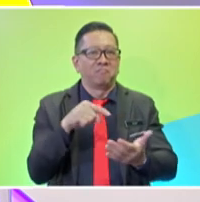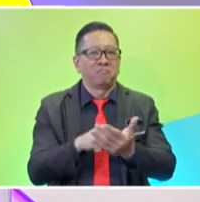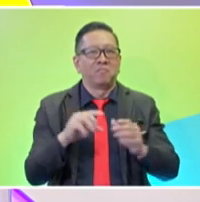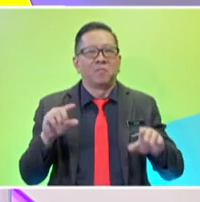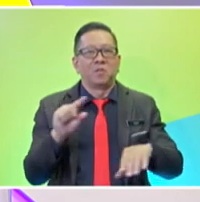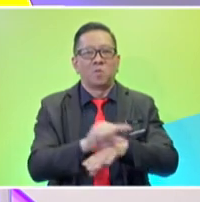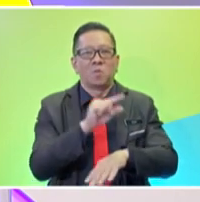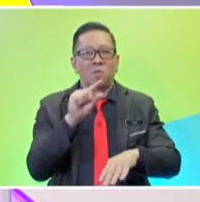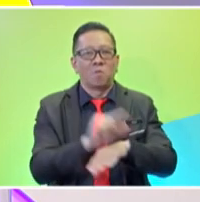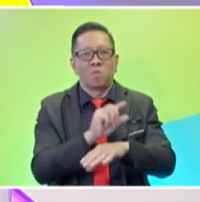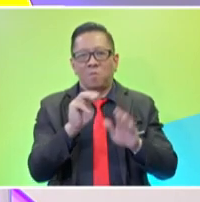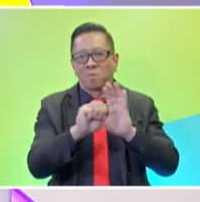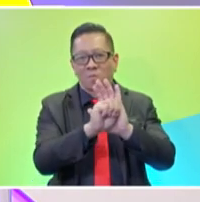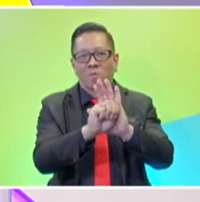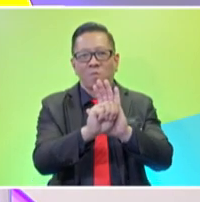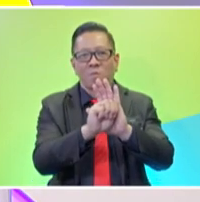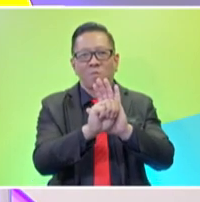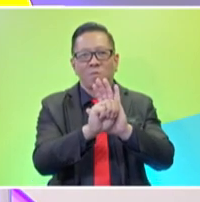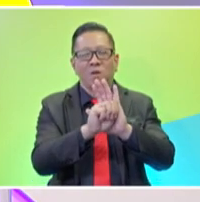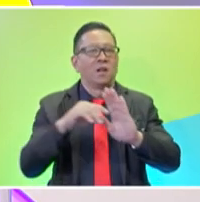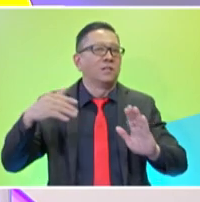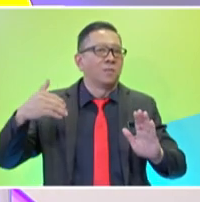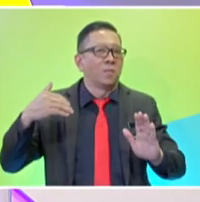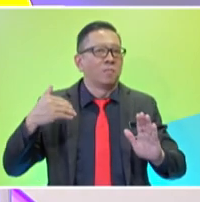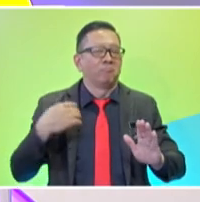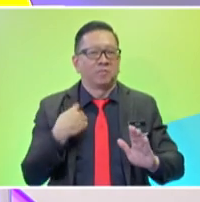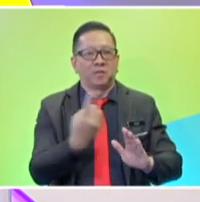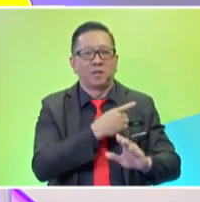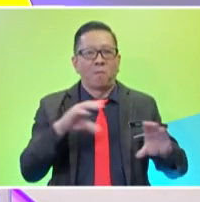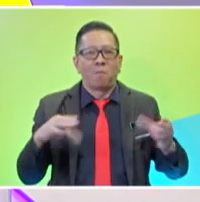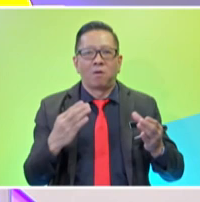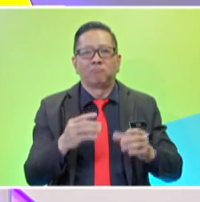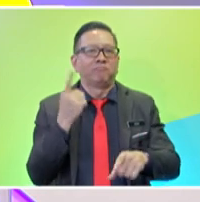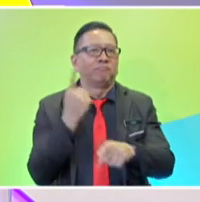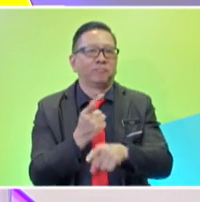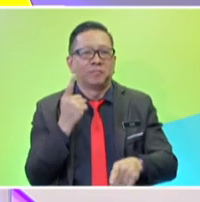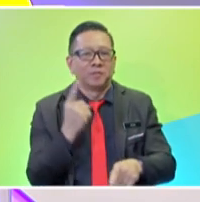sebelum kita pergi ke pada produk